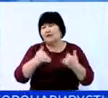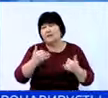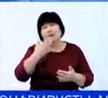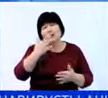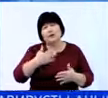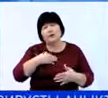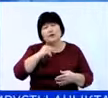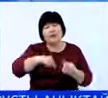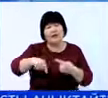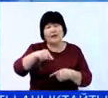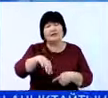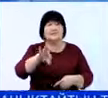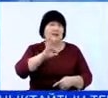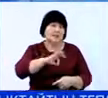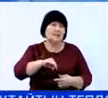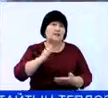сүйікті кәсібінің нәсібін көріп отыр.